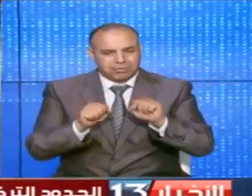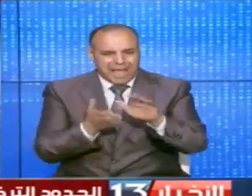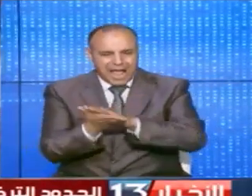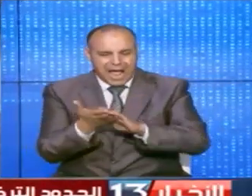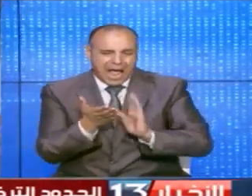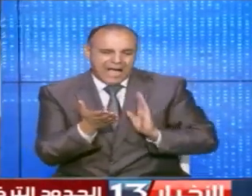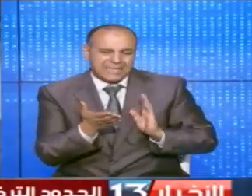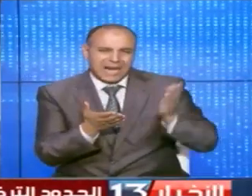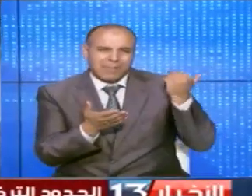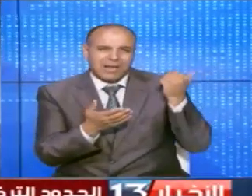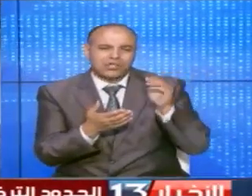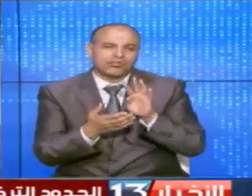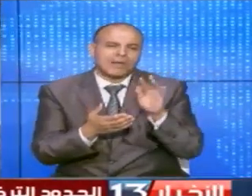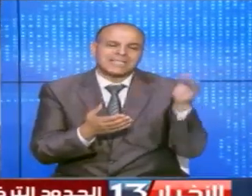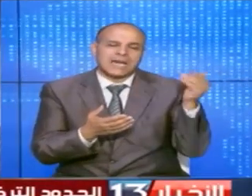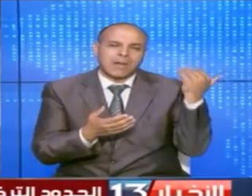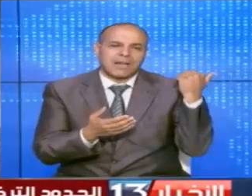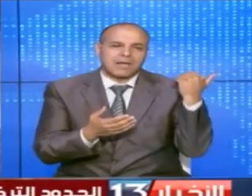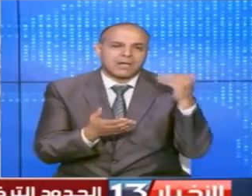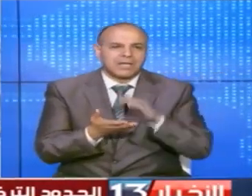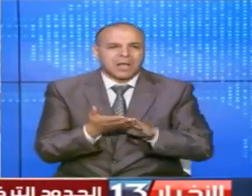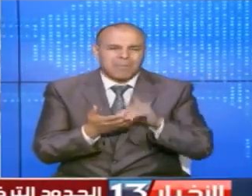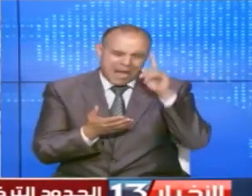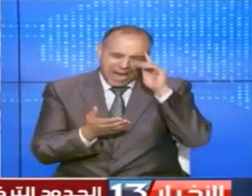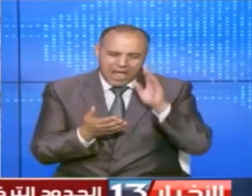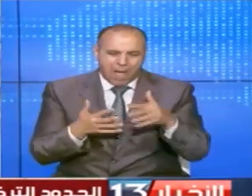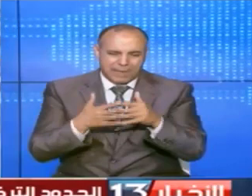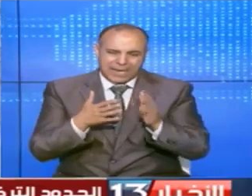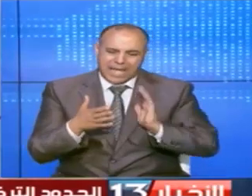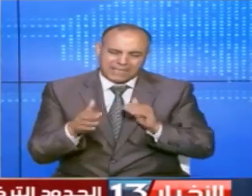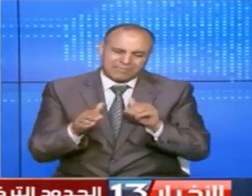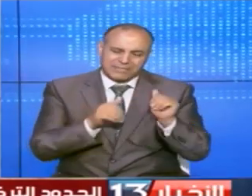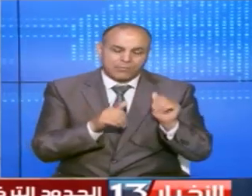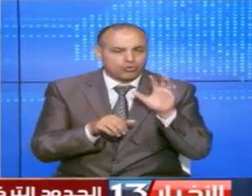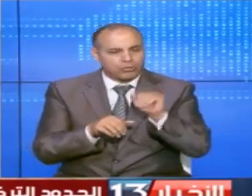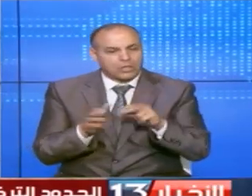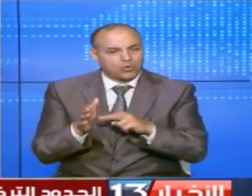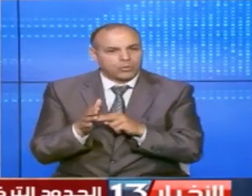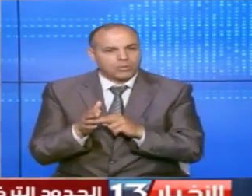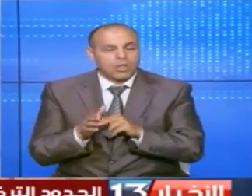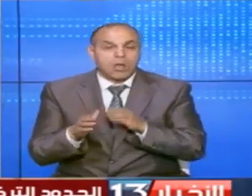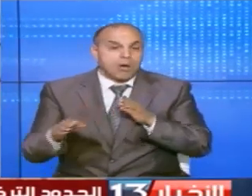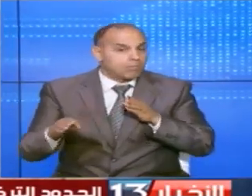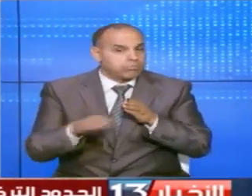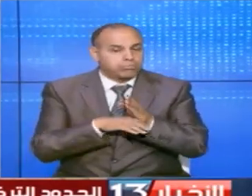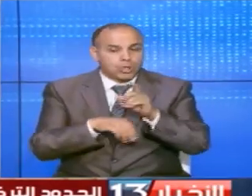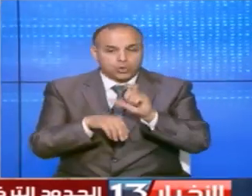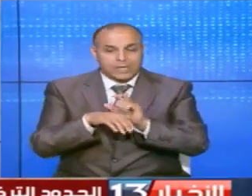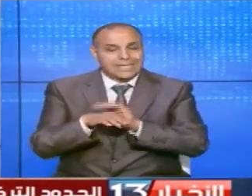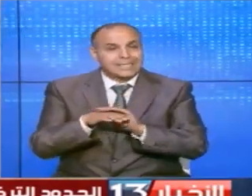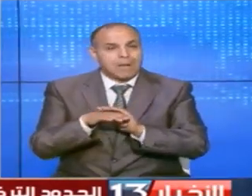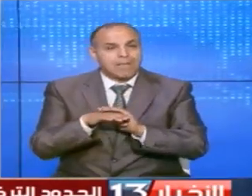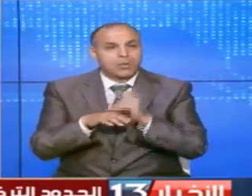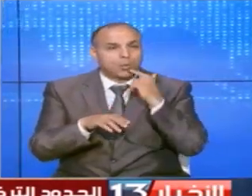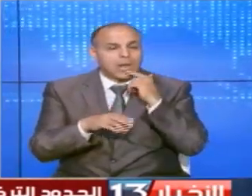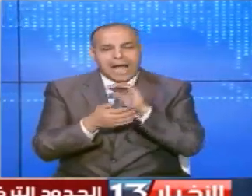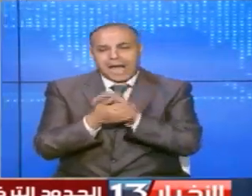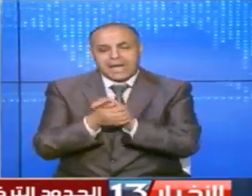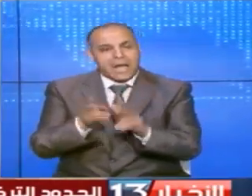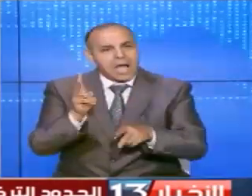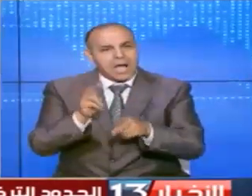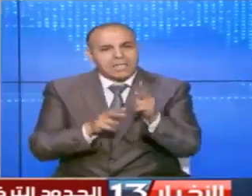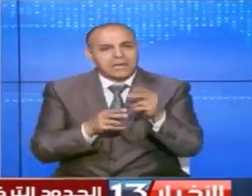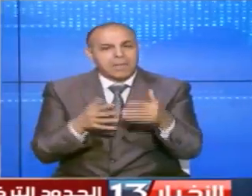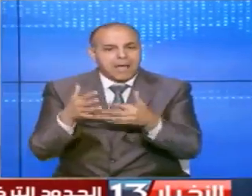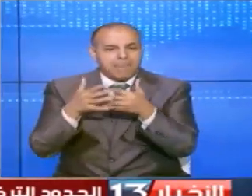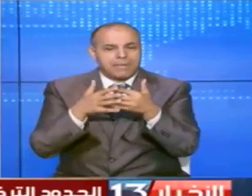شمال شرق سوريا تركتها القوات الامريكيه عمليه عسكريه تركيا تسببت في تازيم العلاقه اكثر بين